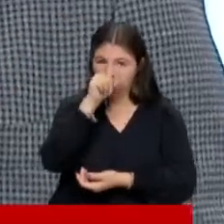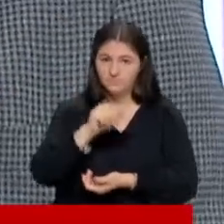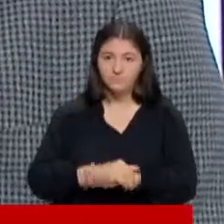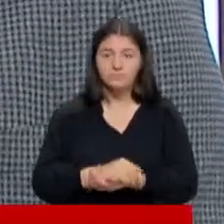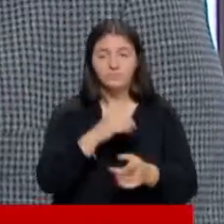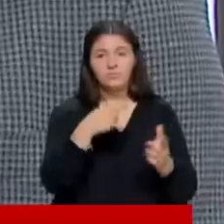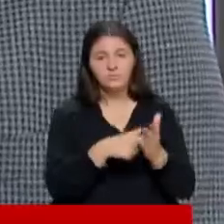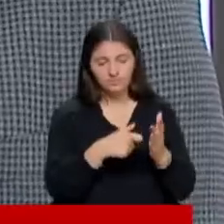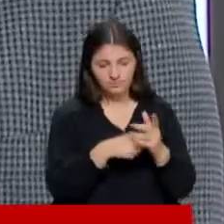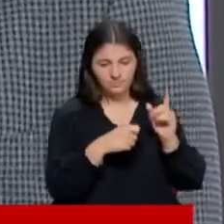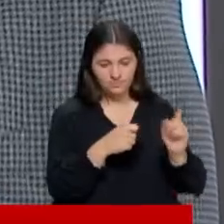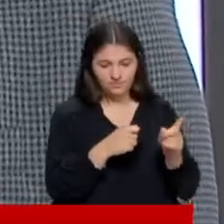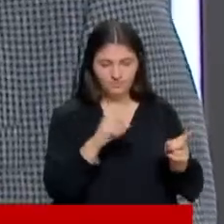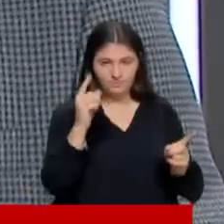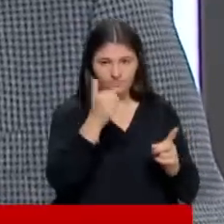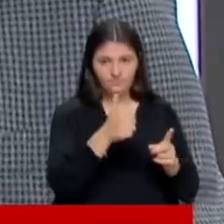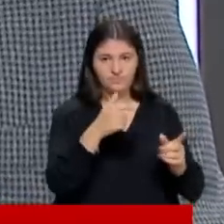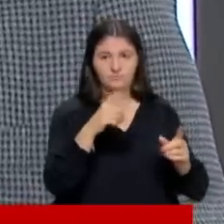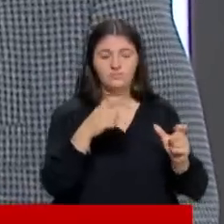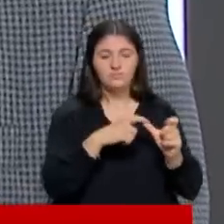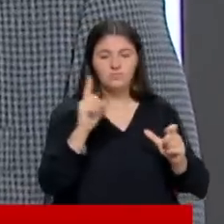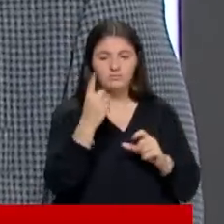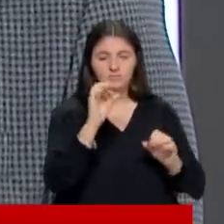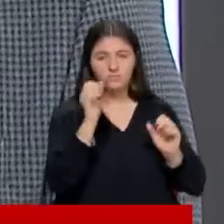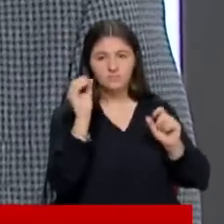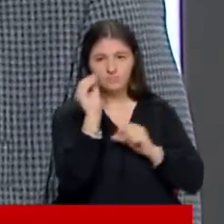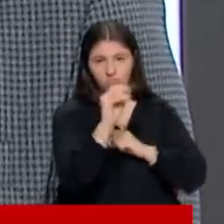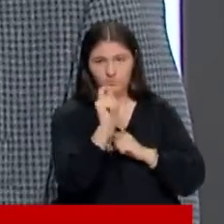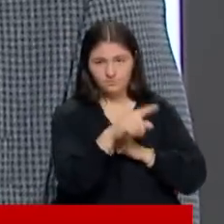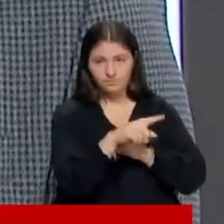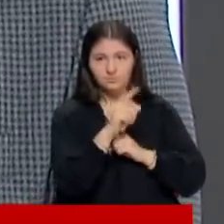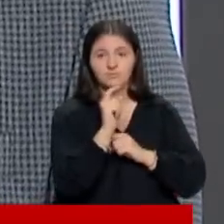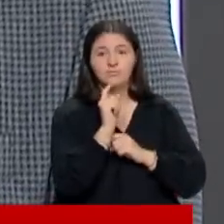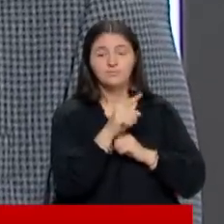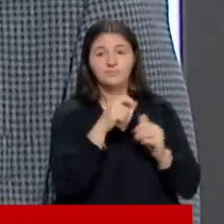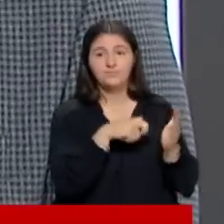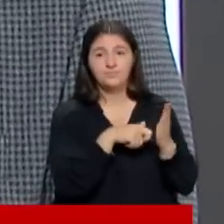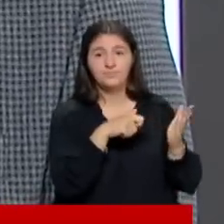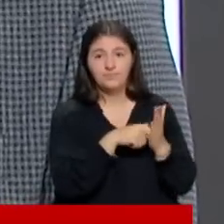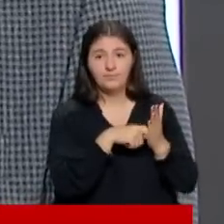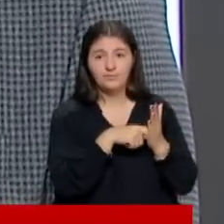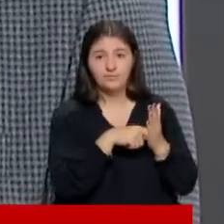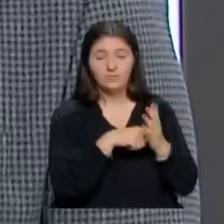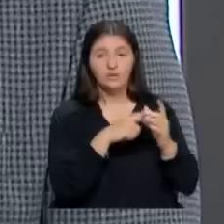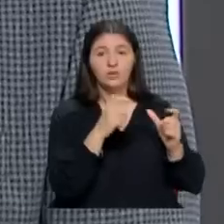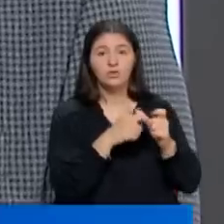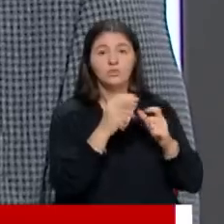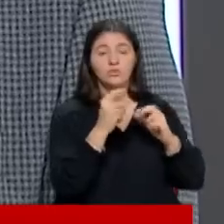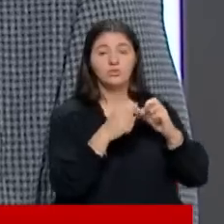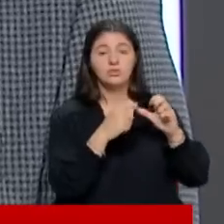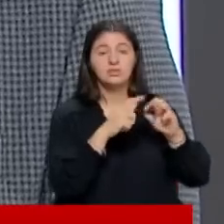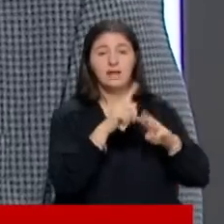bir isim onu da yönetmenimiz Savaş hemen bir ekrana getirsin o isimde Gürsel Tekin